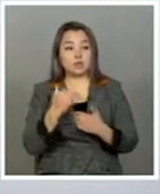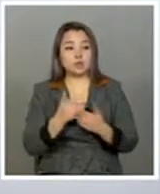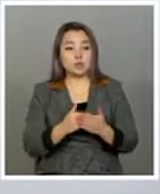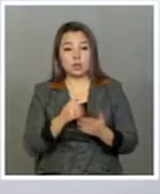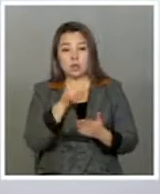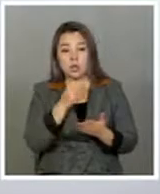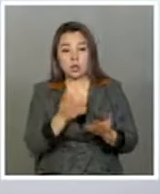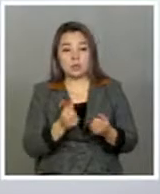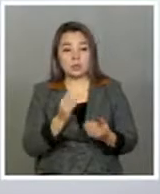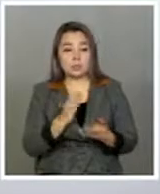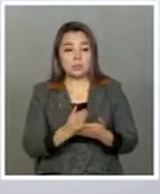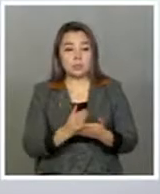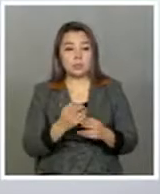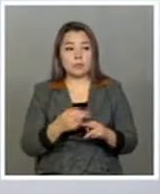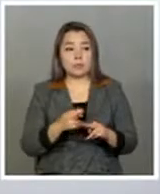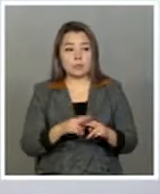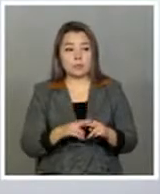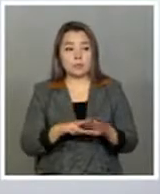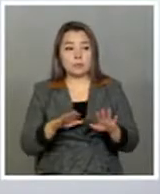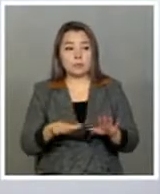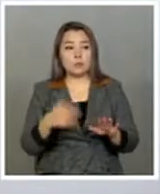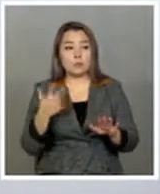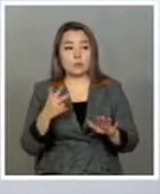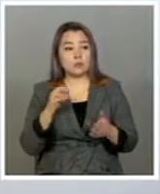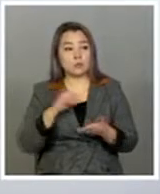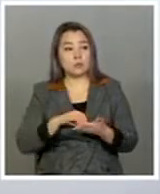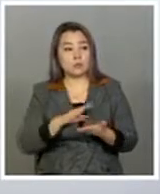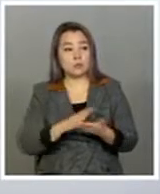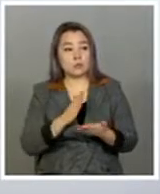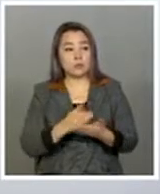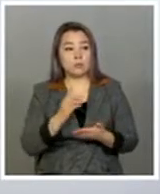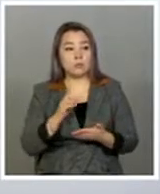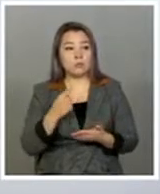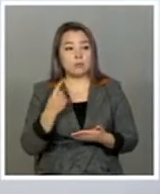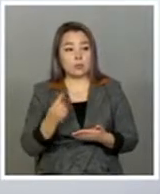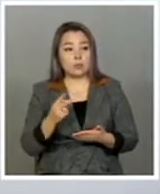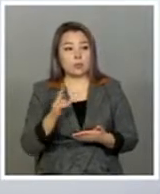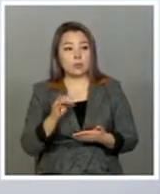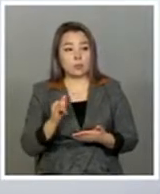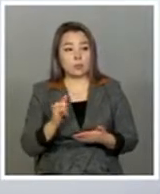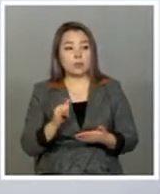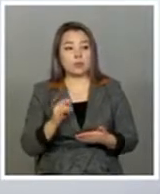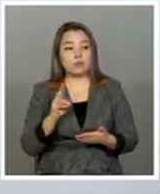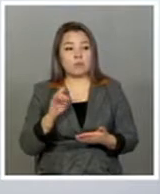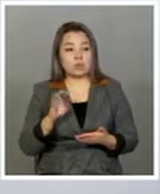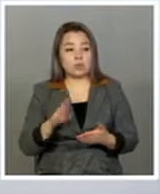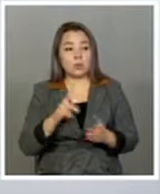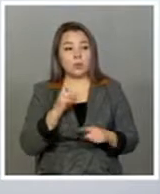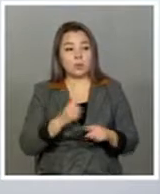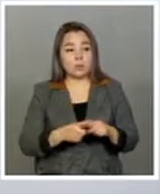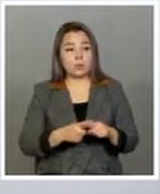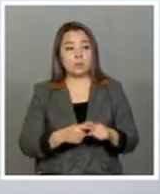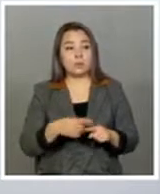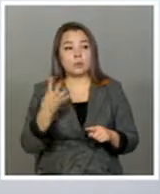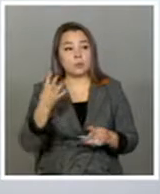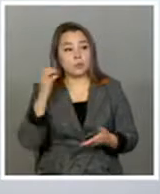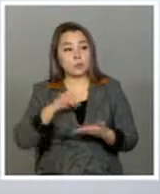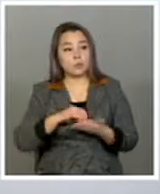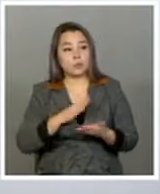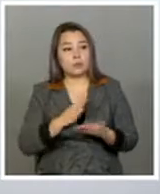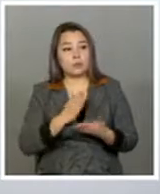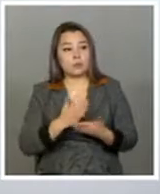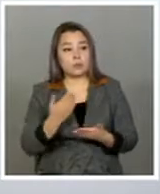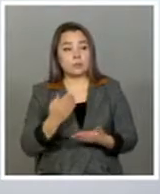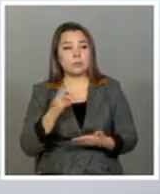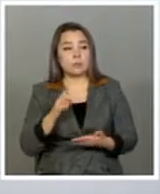аламыз. 3-ші мүшенің орнында b1 көбейтілген q-дың квадраты қосу. 4-ші мүшенің орнында